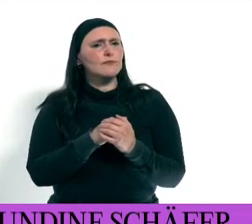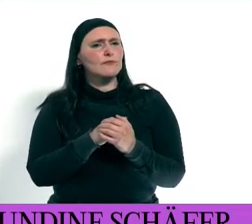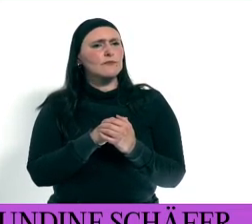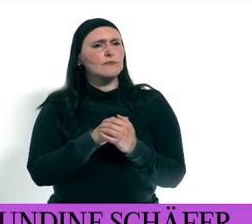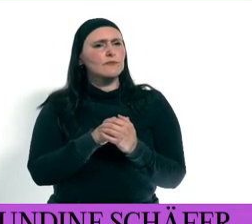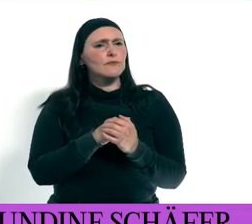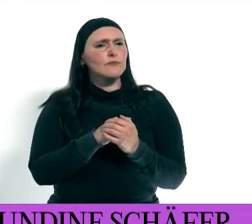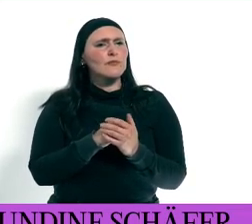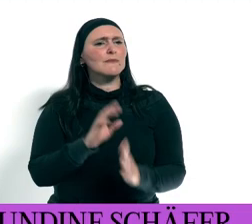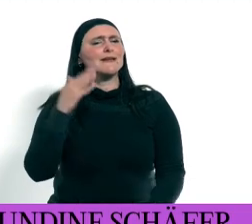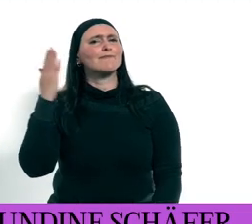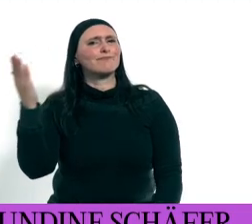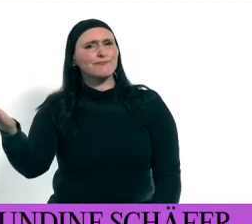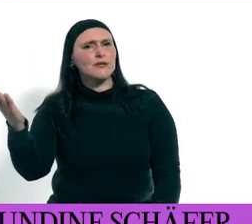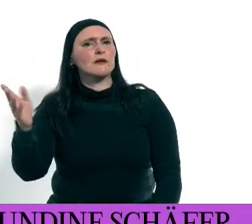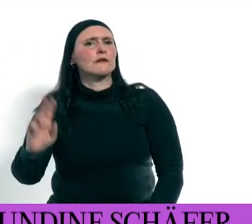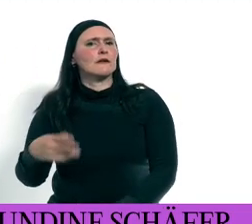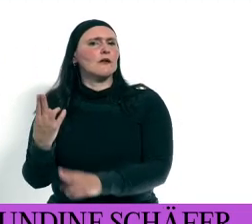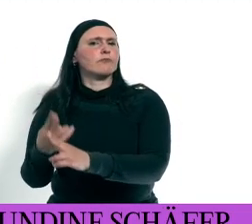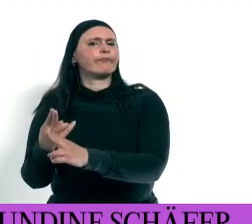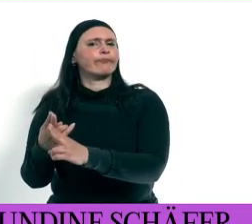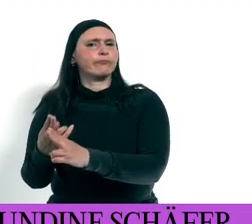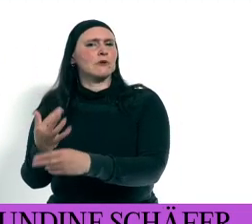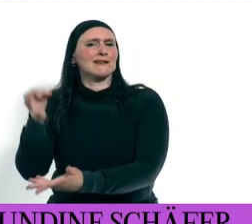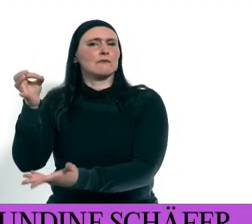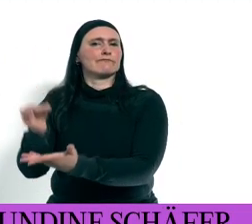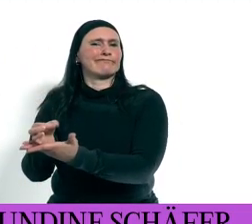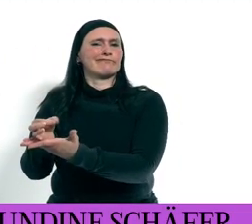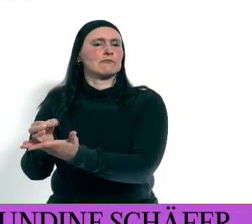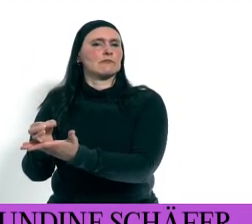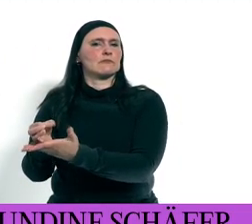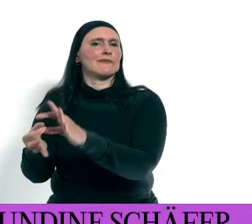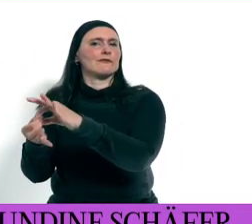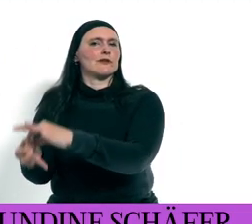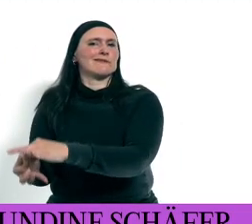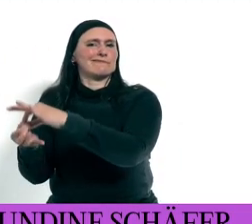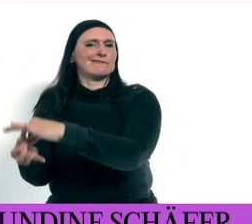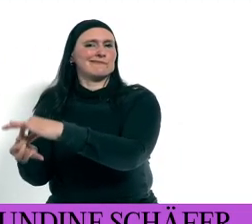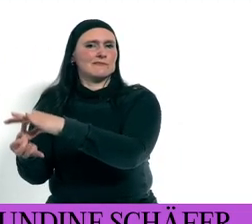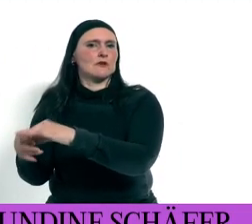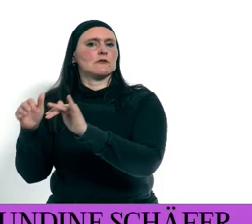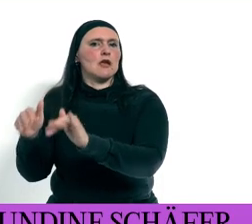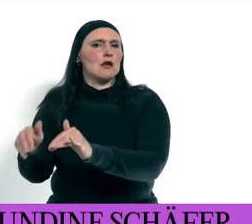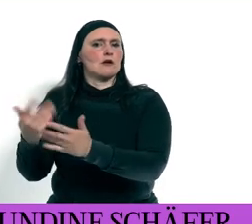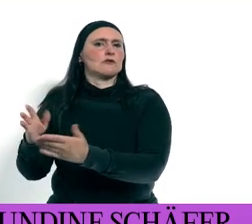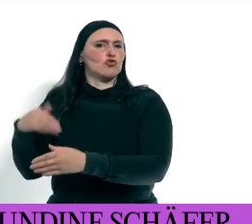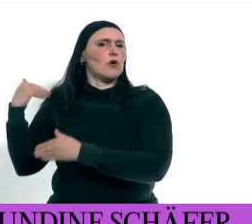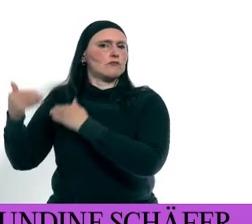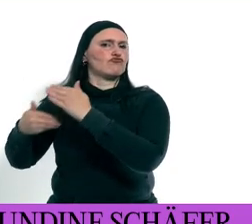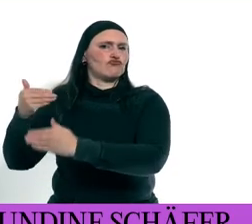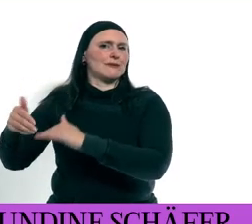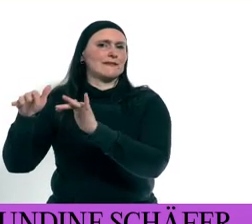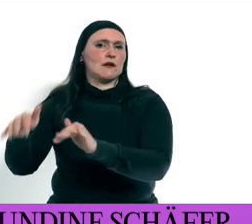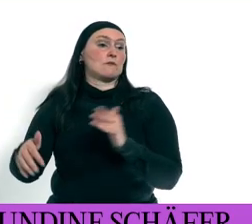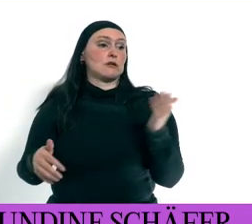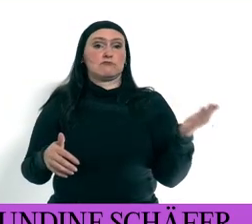einen festen Raum habt. Und Mabou sprach ja die urbane Entwicklung